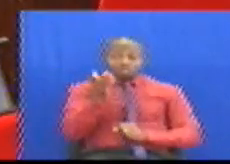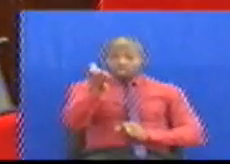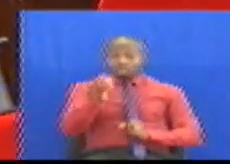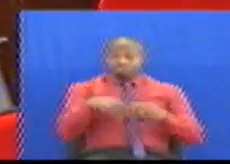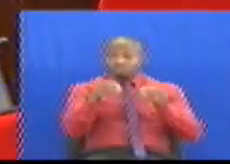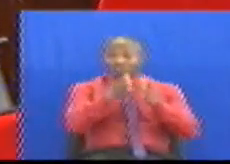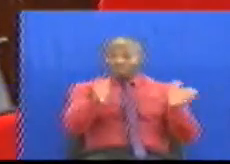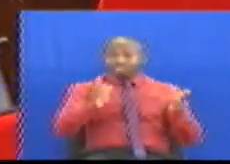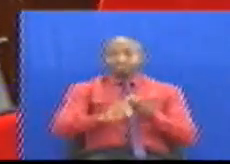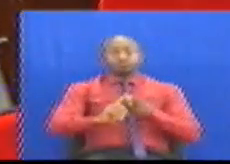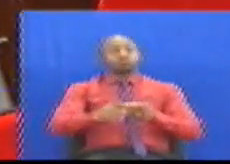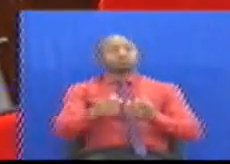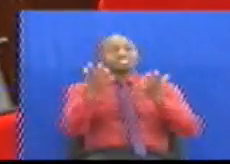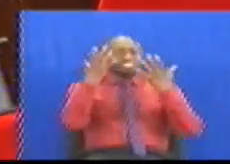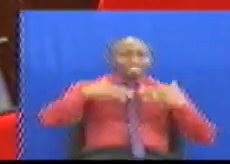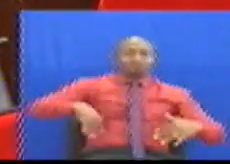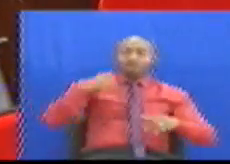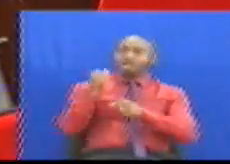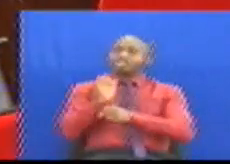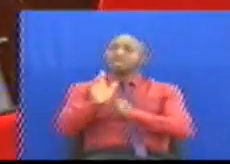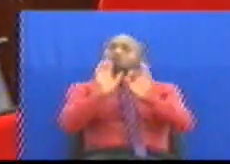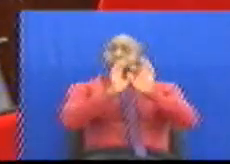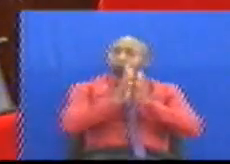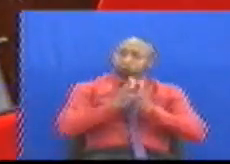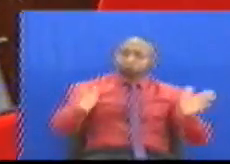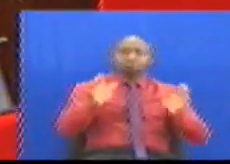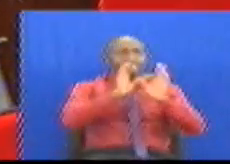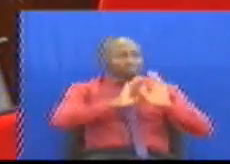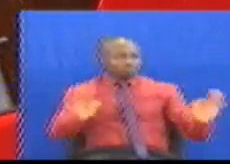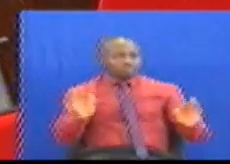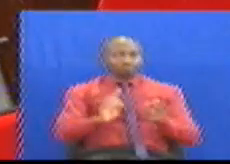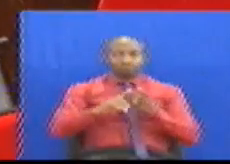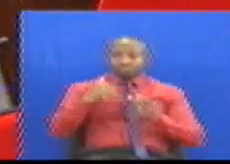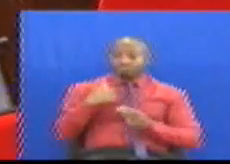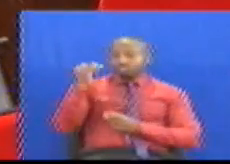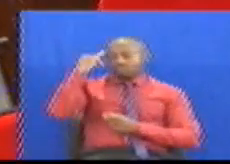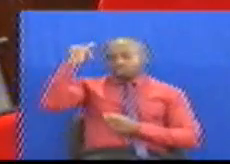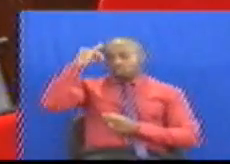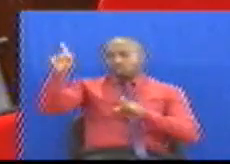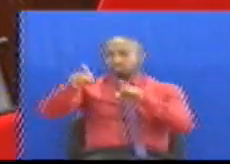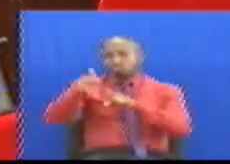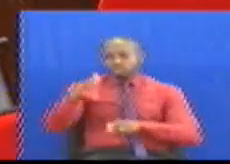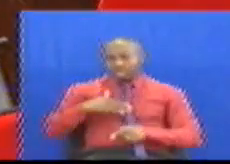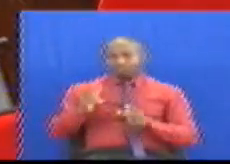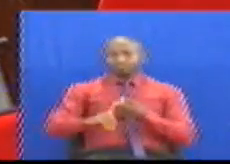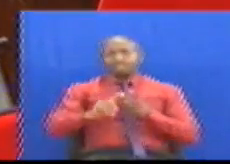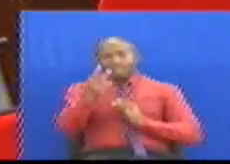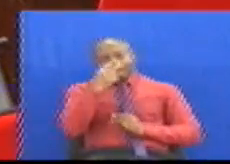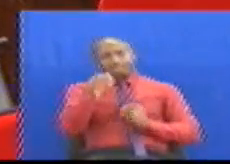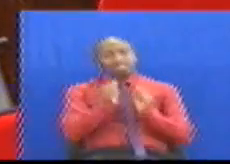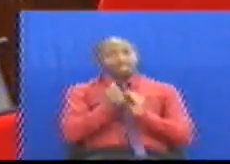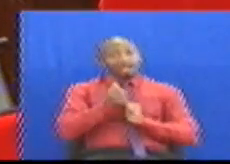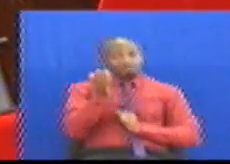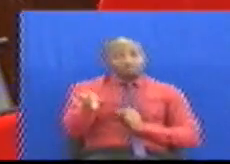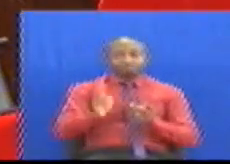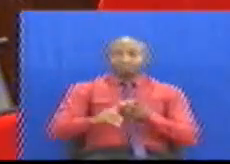utaharibu, utajitia doa kazi yako kubwa hiyo ambayo unasifia kwamba umeifanya. Kwa ni vizuri mimi kushauri ndugu yangu uweze kuliangalia katika sura yake.